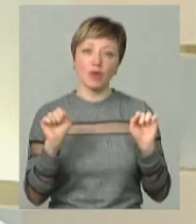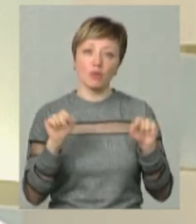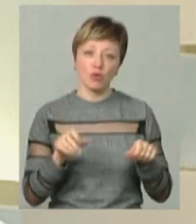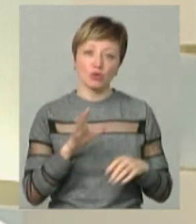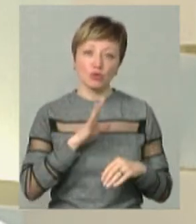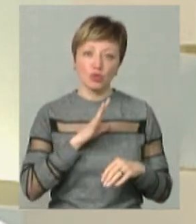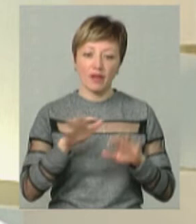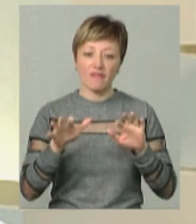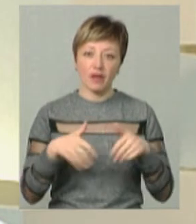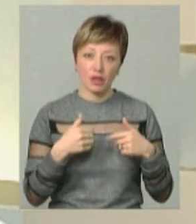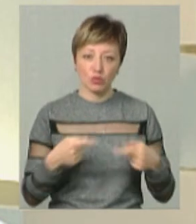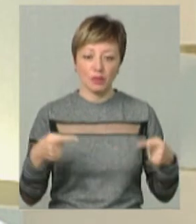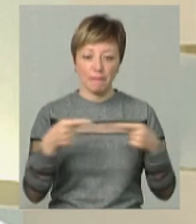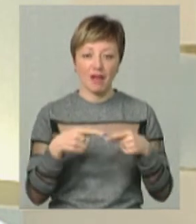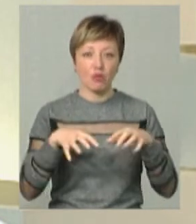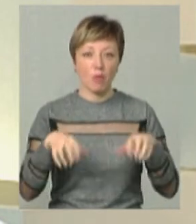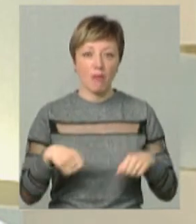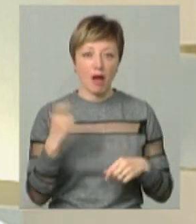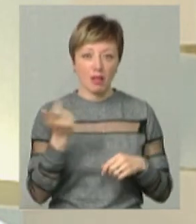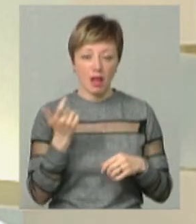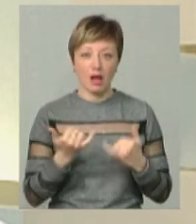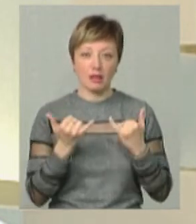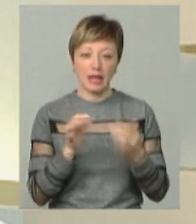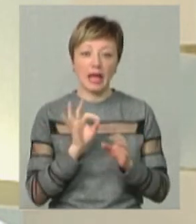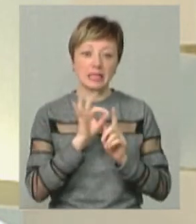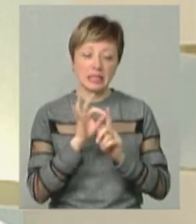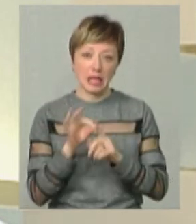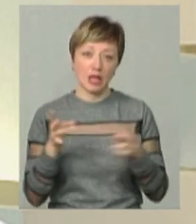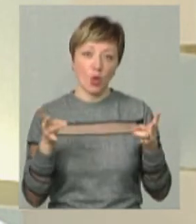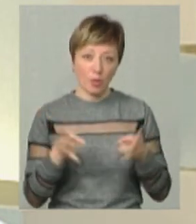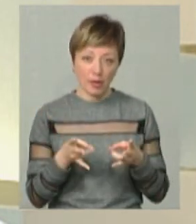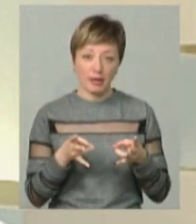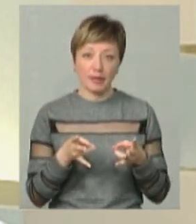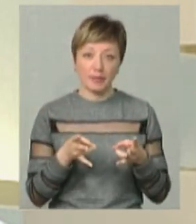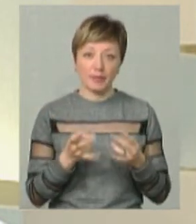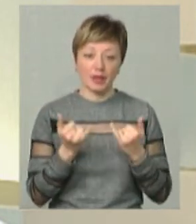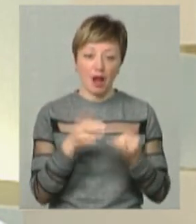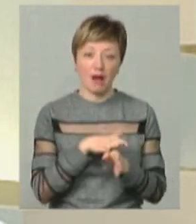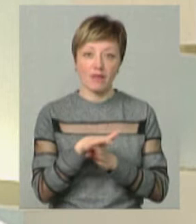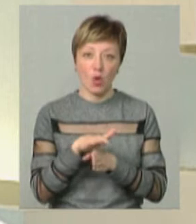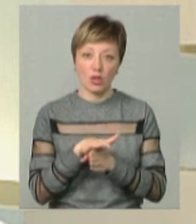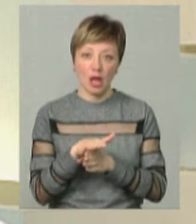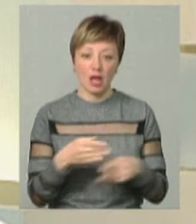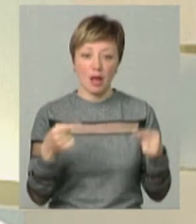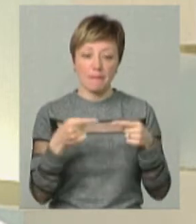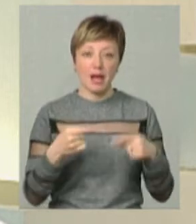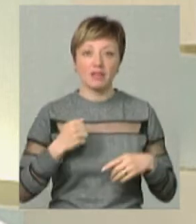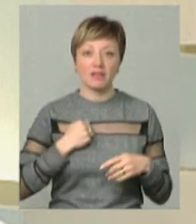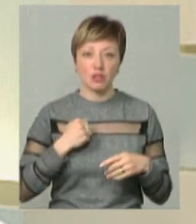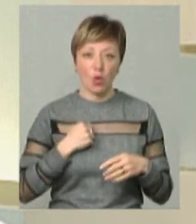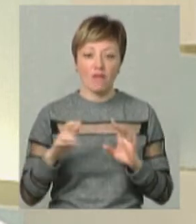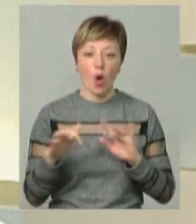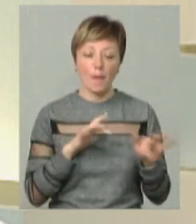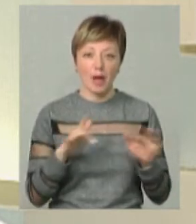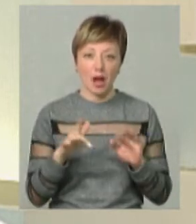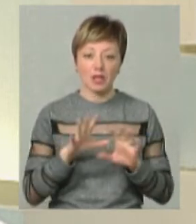бути вилучення певного майна для цілей, які необхідні для виконання там певних військових